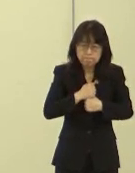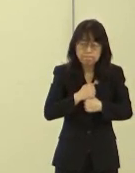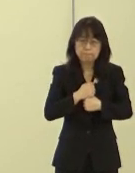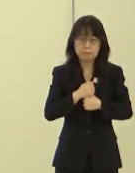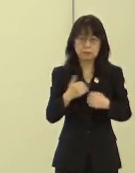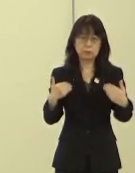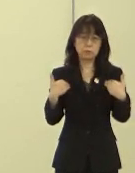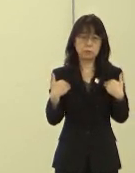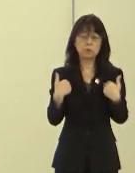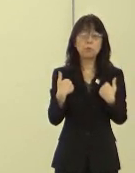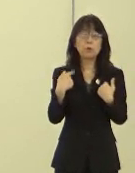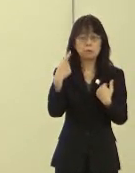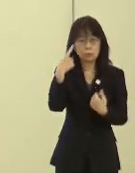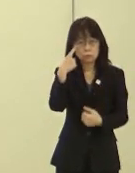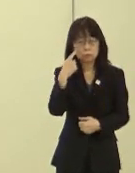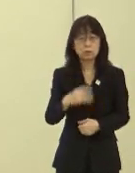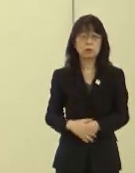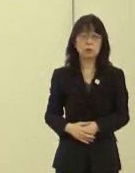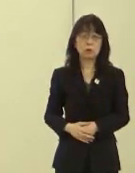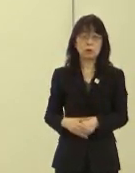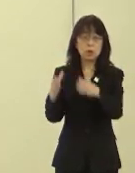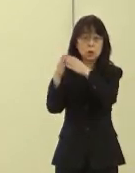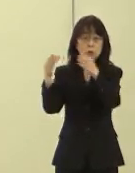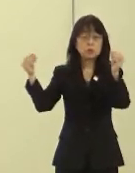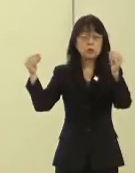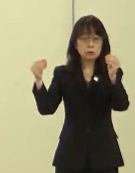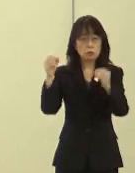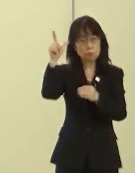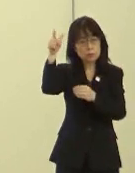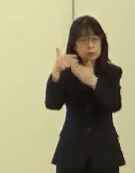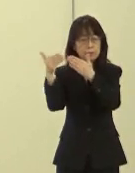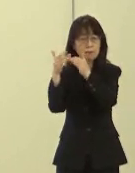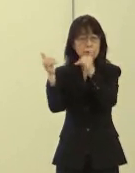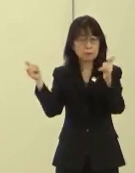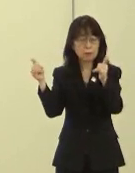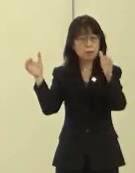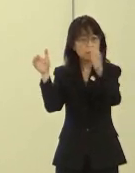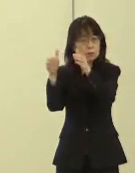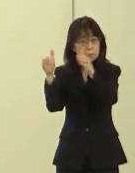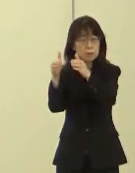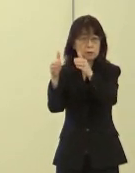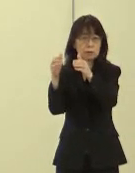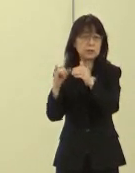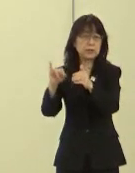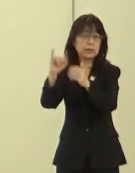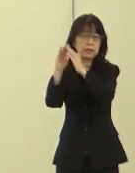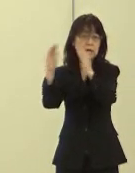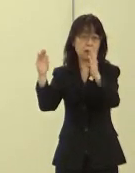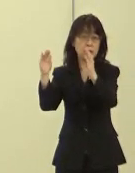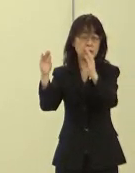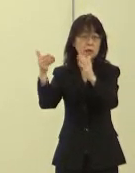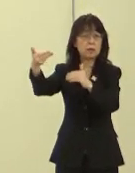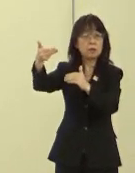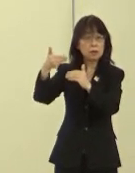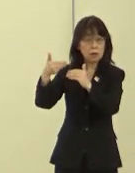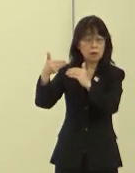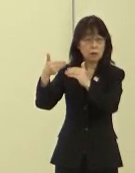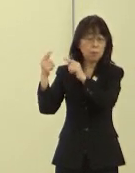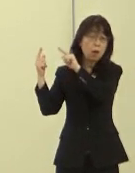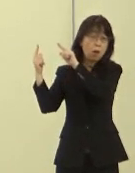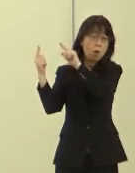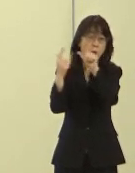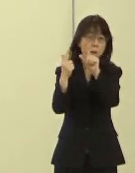ふうに思います。国の諮問委員会の方からもですね、今後の状況ということを報告をということ